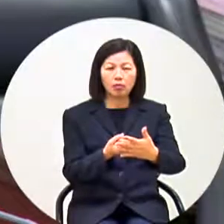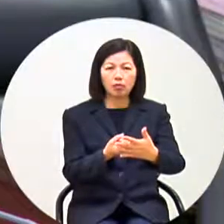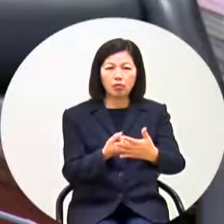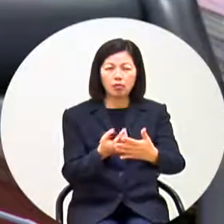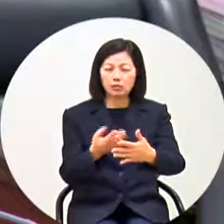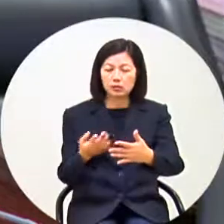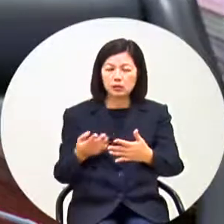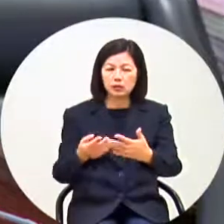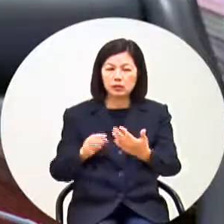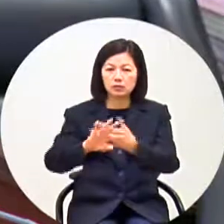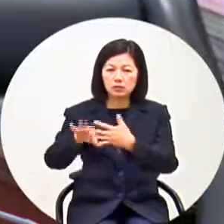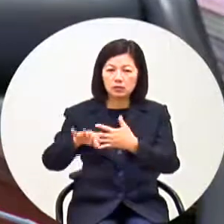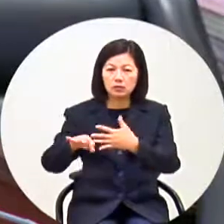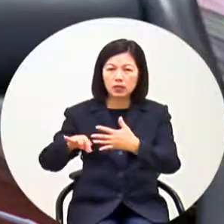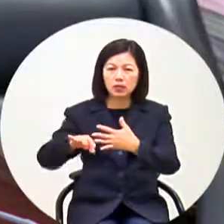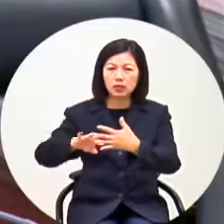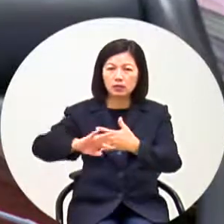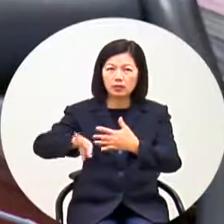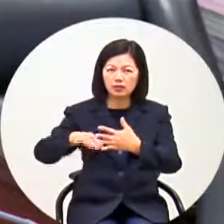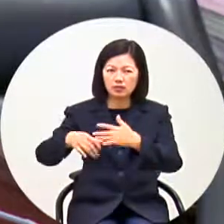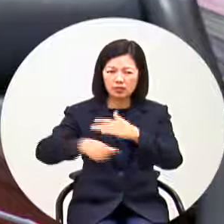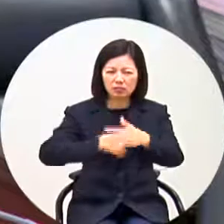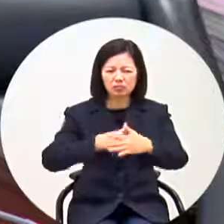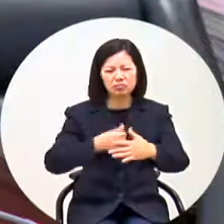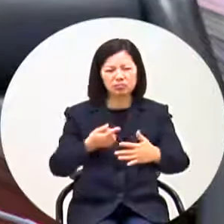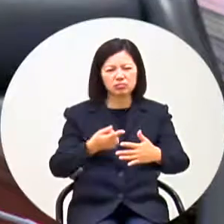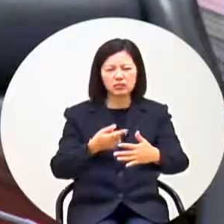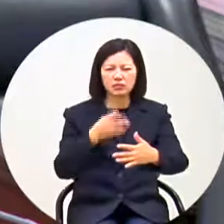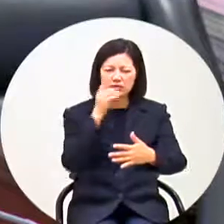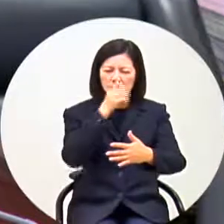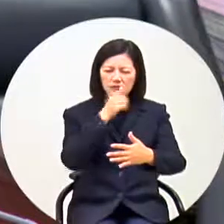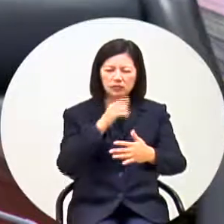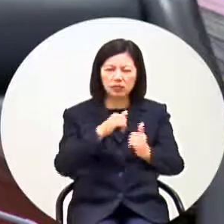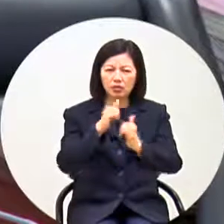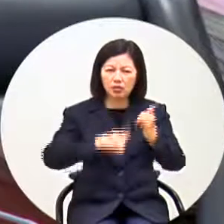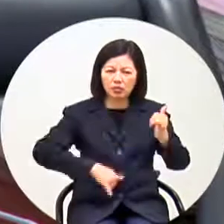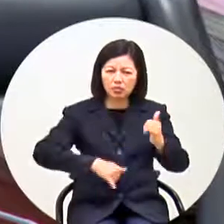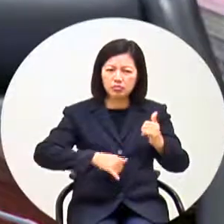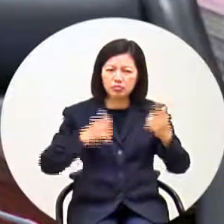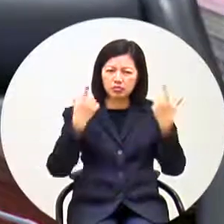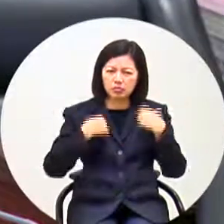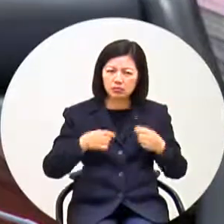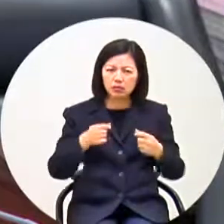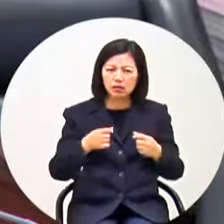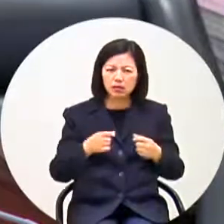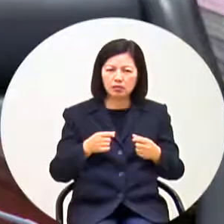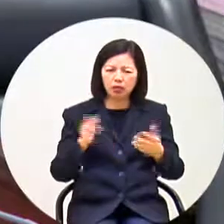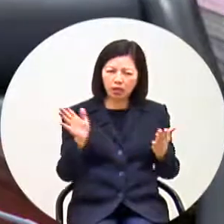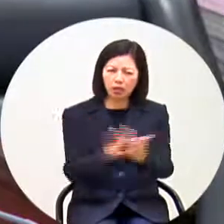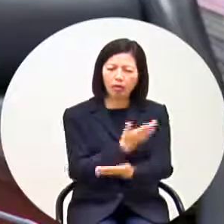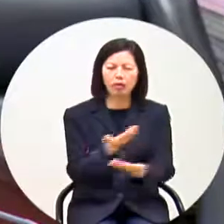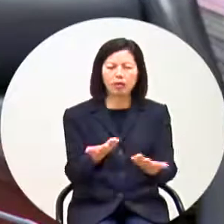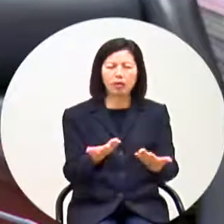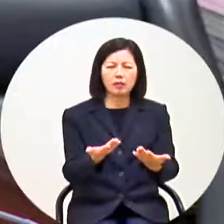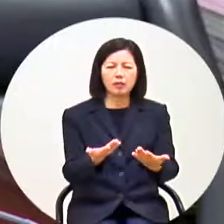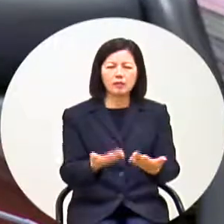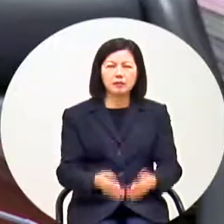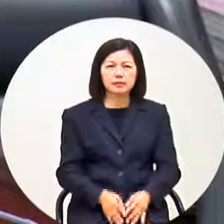他也没办法保存原有的眷村。它的特色，它